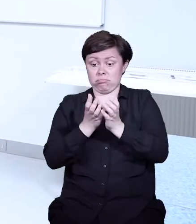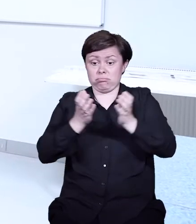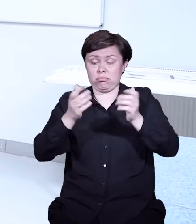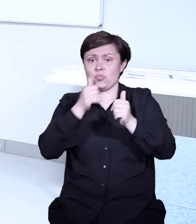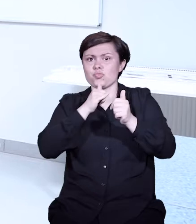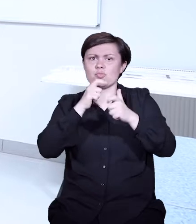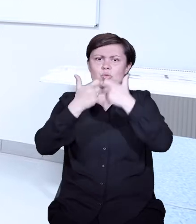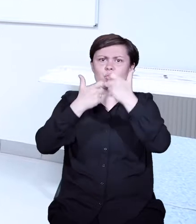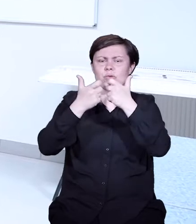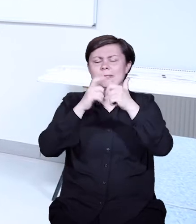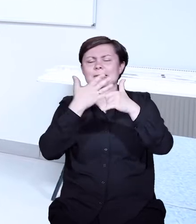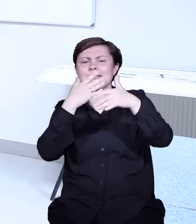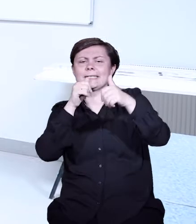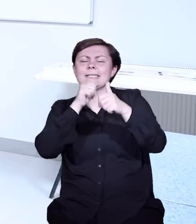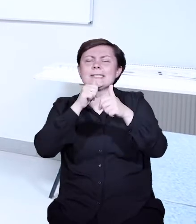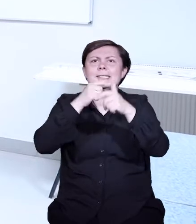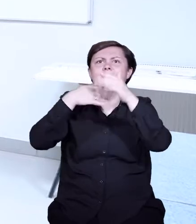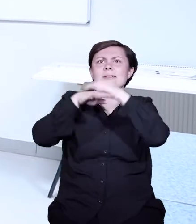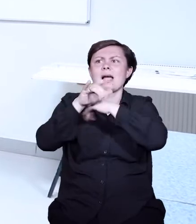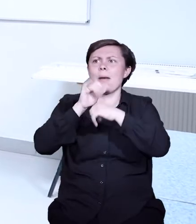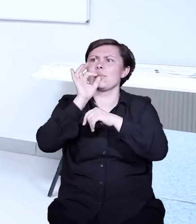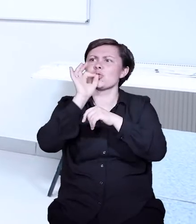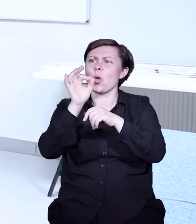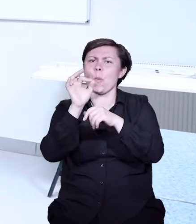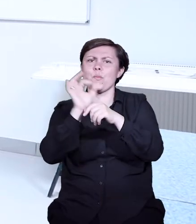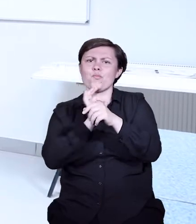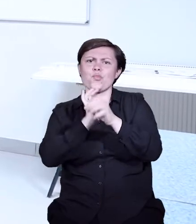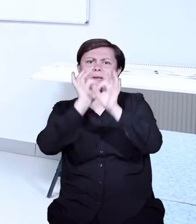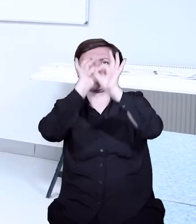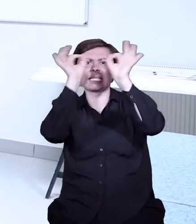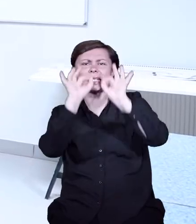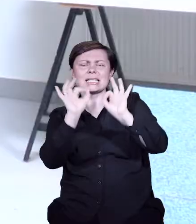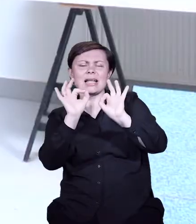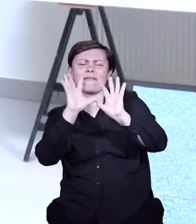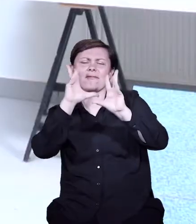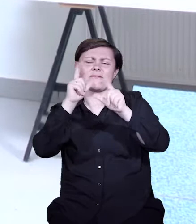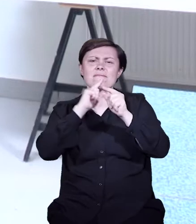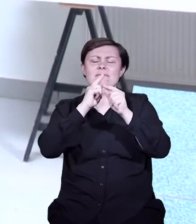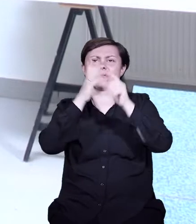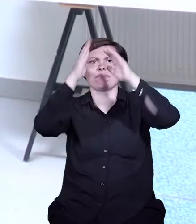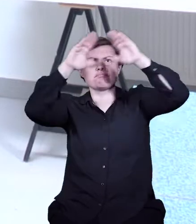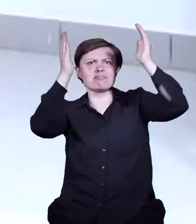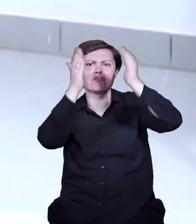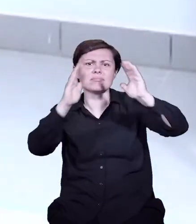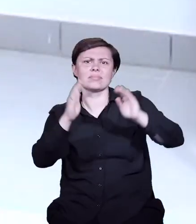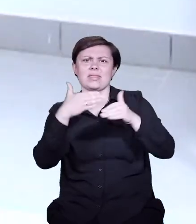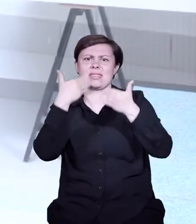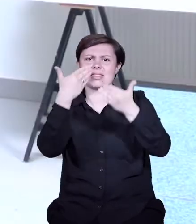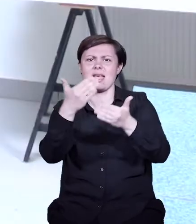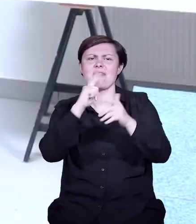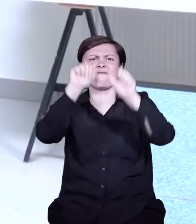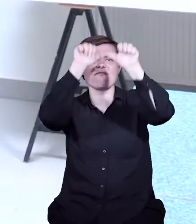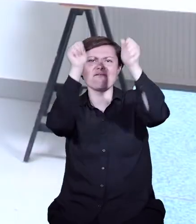formy próbuję jakoś wybrnąć tak, żeby pojawił się graficzny zarys rozcinający tą bryłę, nadający